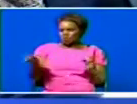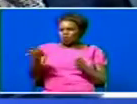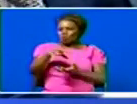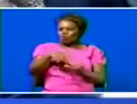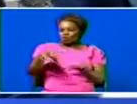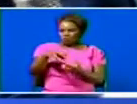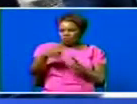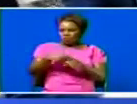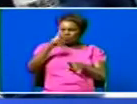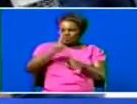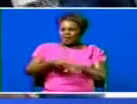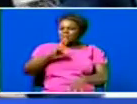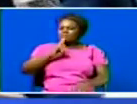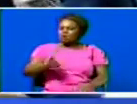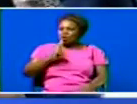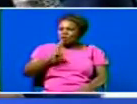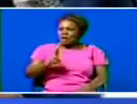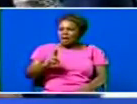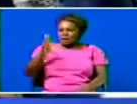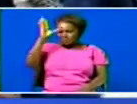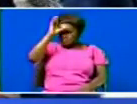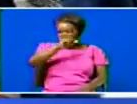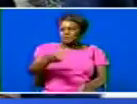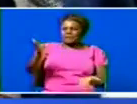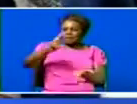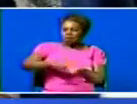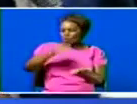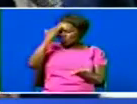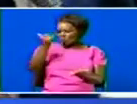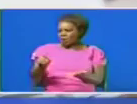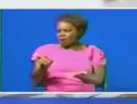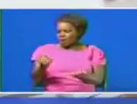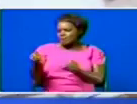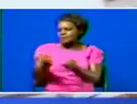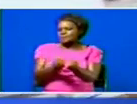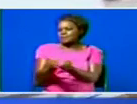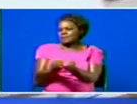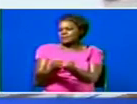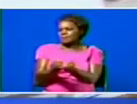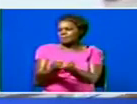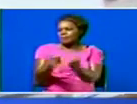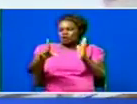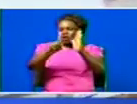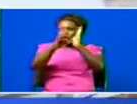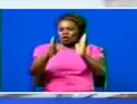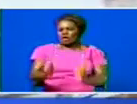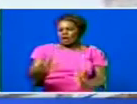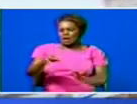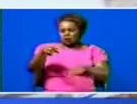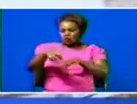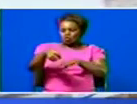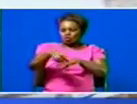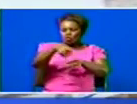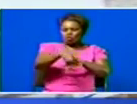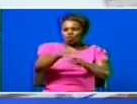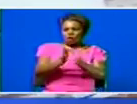muda tangu apokee tishio hilo na kukosa kuandikisha ripoti siku ya Jumamosi. Mawakili wa gavana Sonko na wale